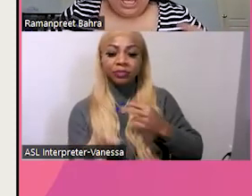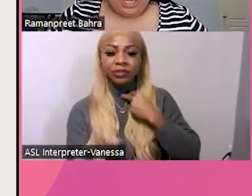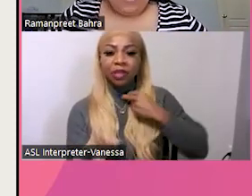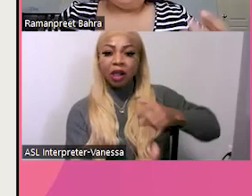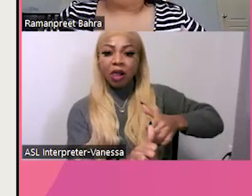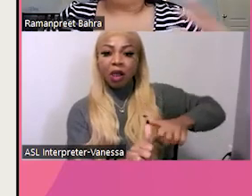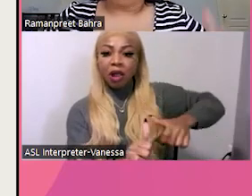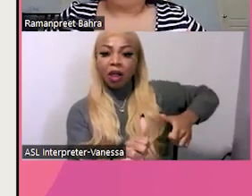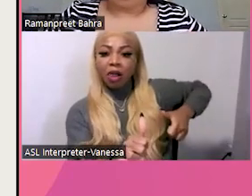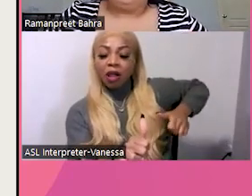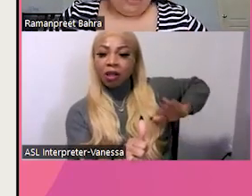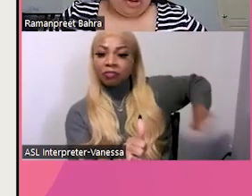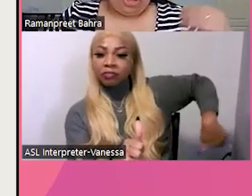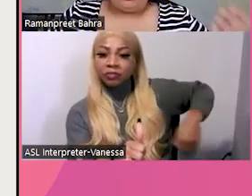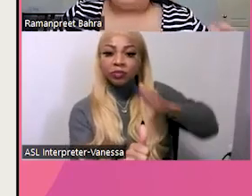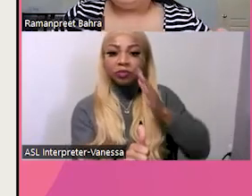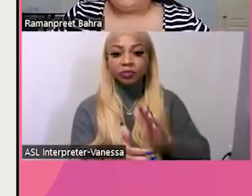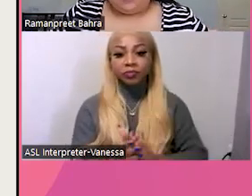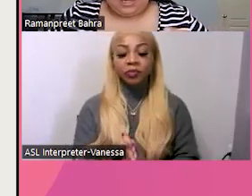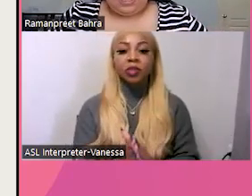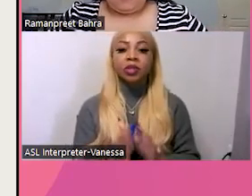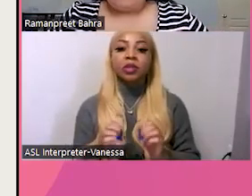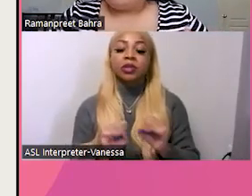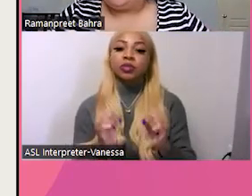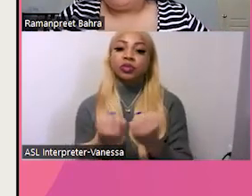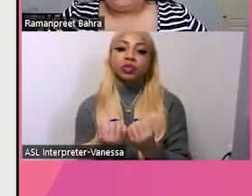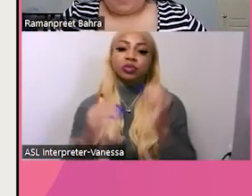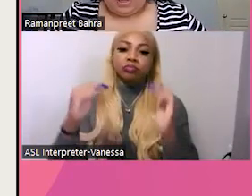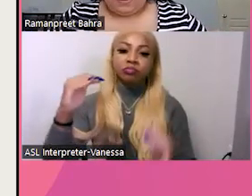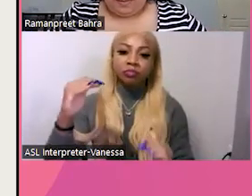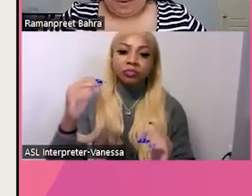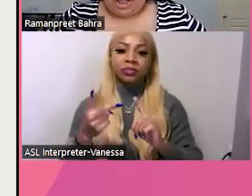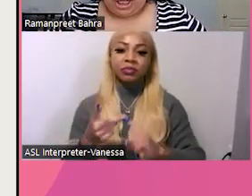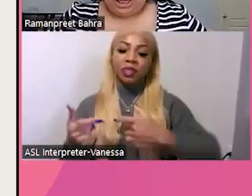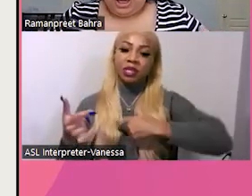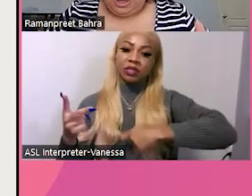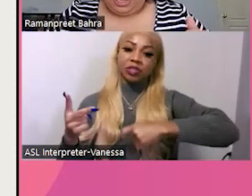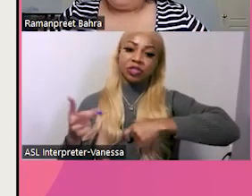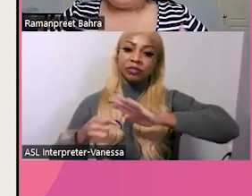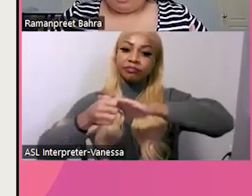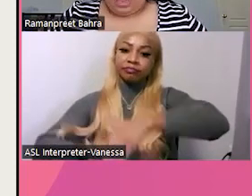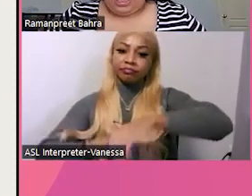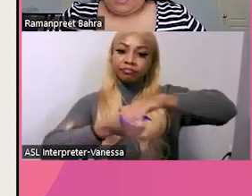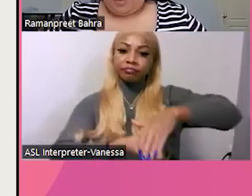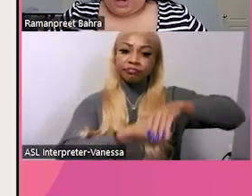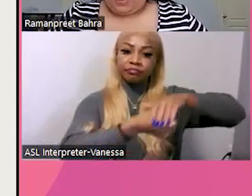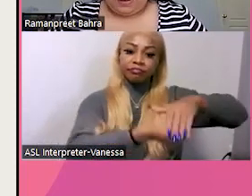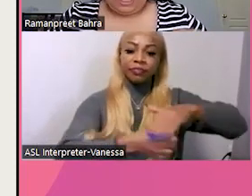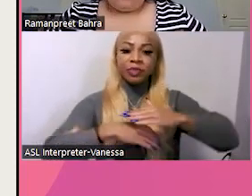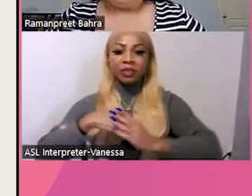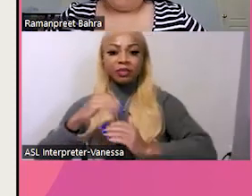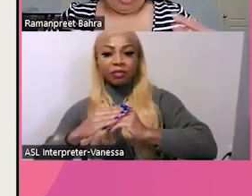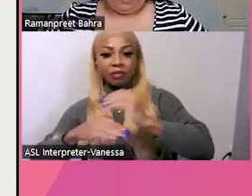pour compte beaucoup de personnes. Lorsqu'on pense aux injustices sociales, surtout en ce qui a trait à l'oppression liée au